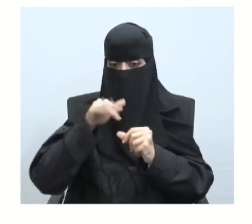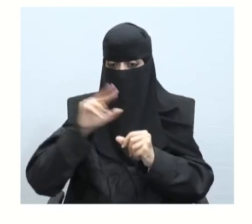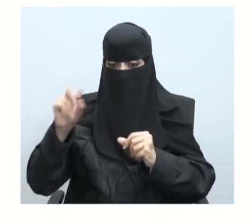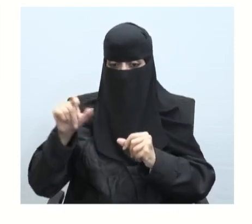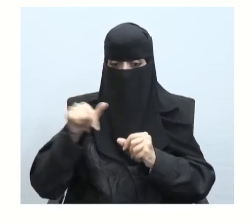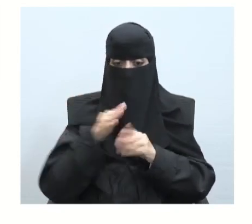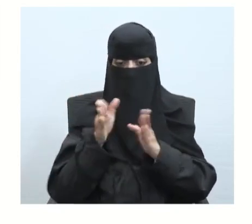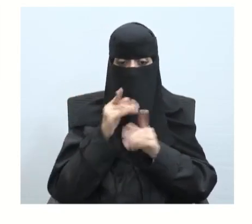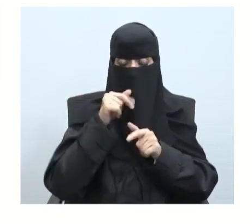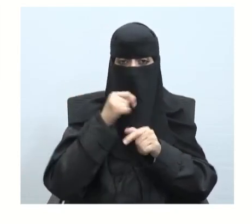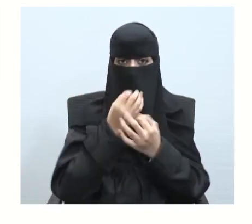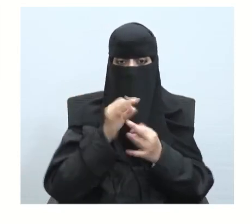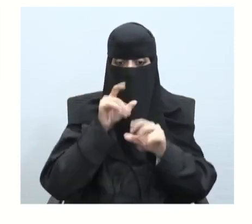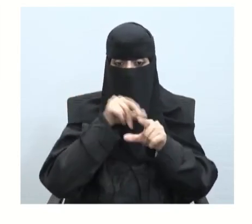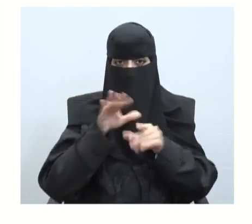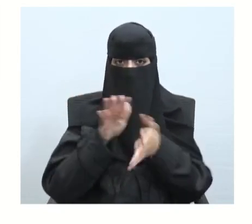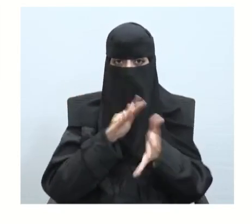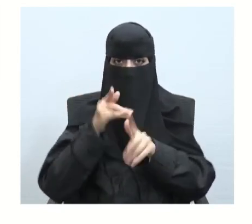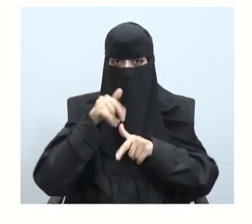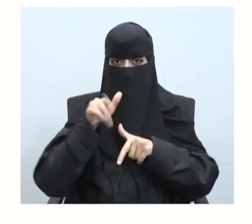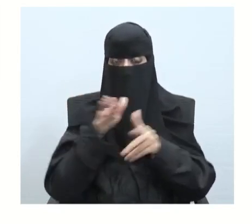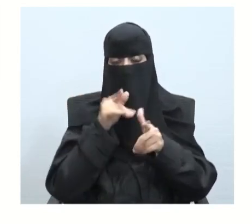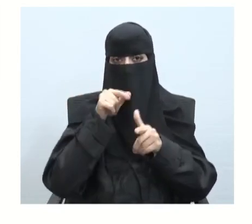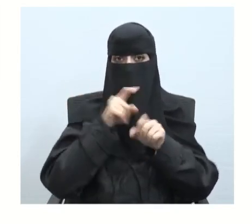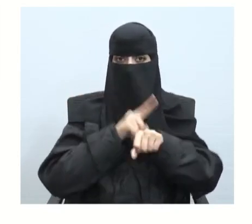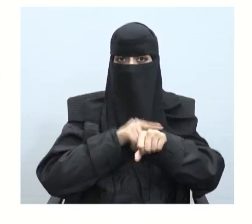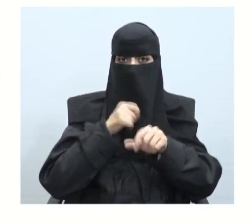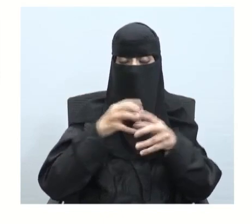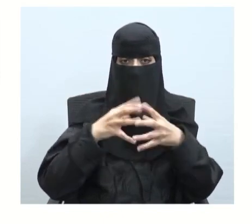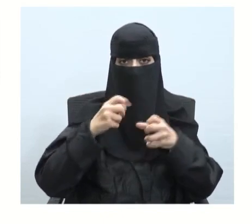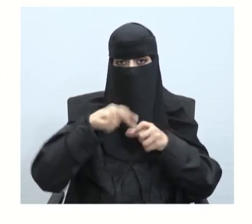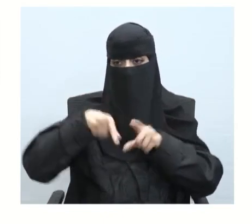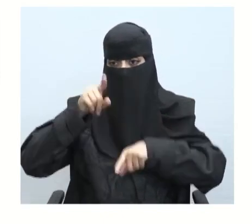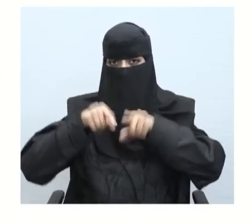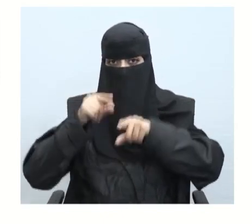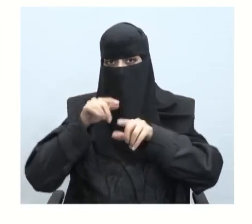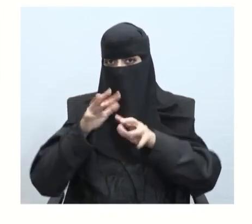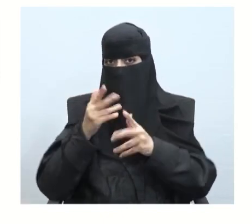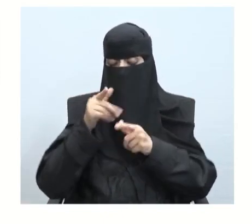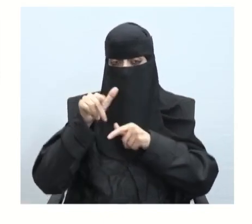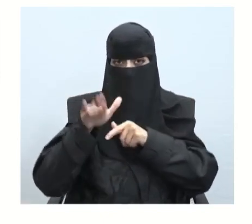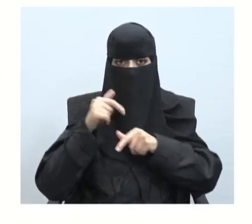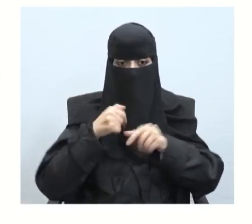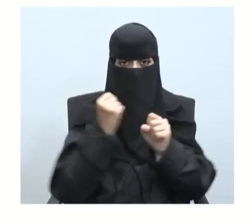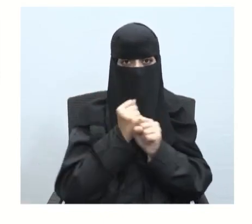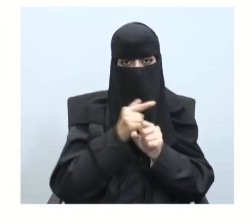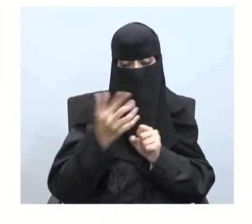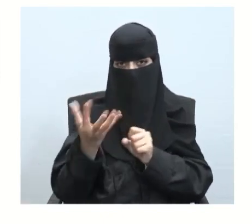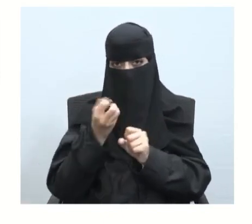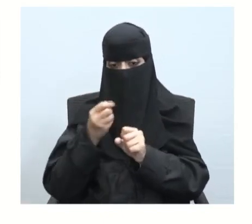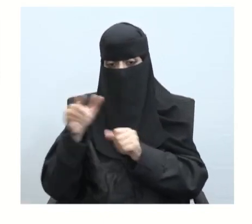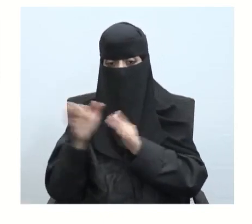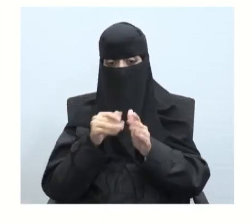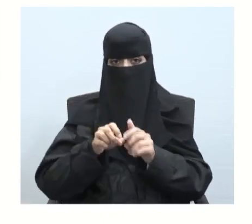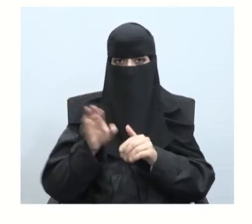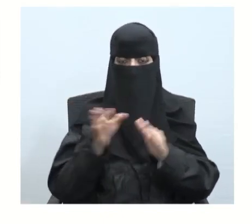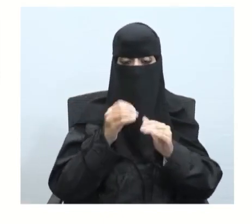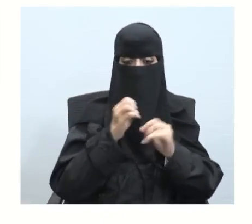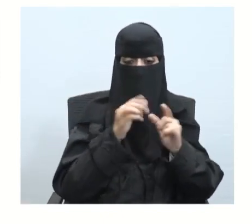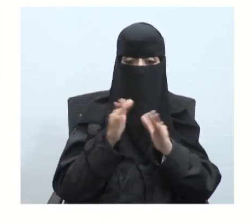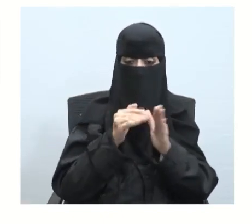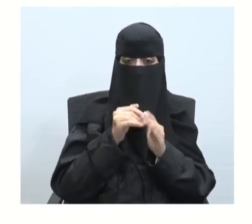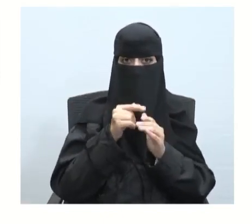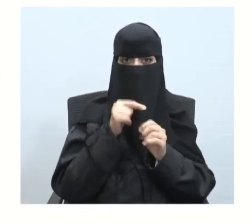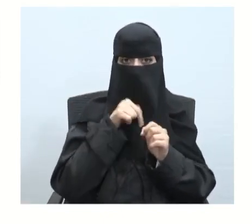نفسها تماما اللهم في وقت الشرح فرقنا ولماذا الشغل اخذ الكوساين والعزم